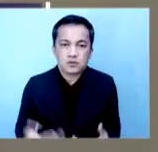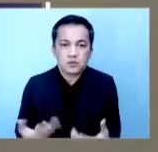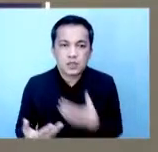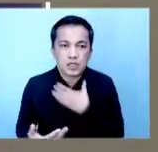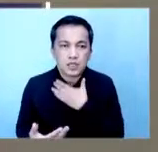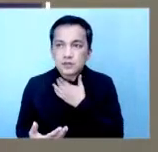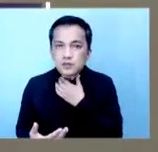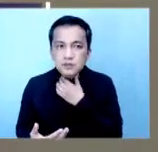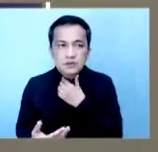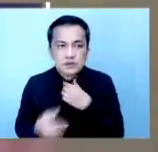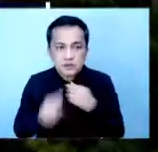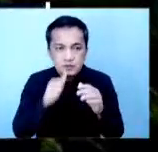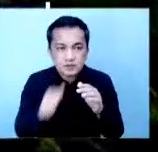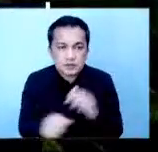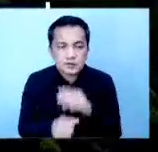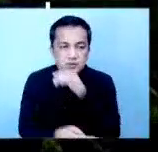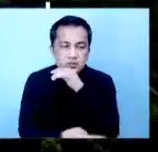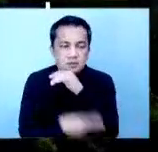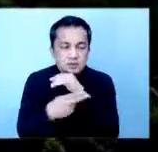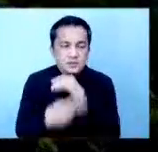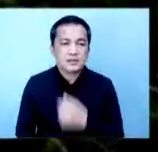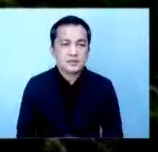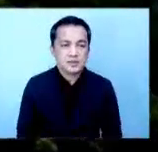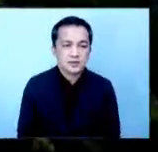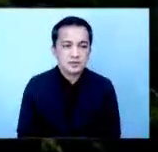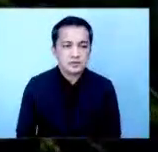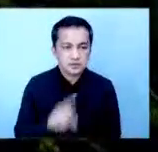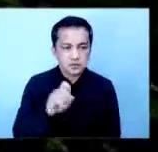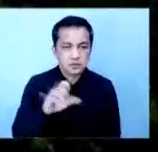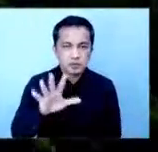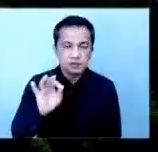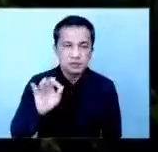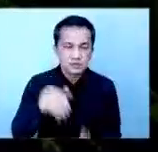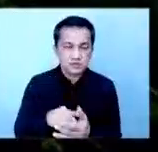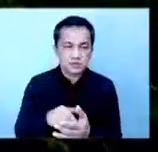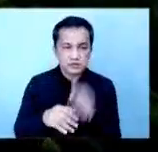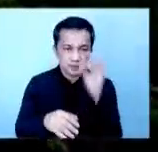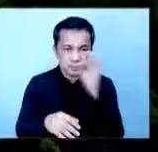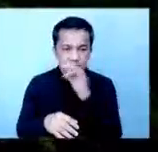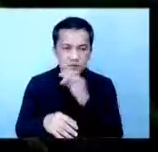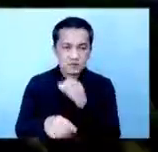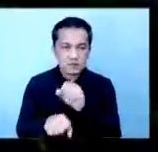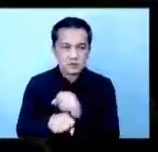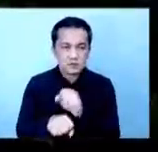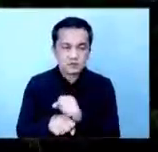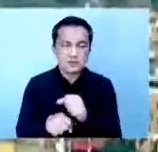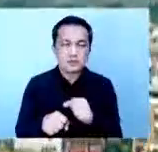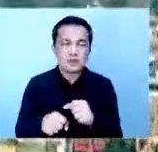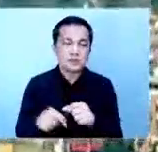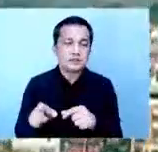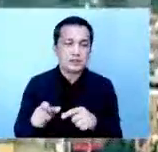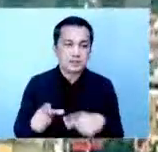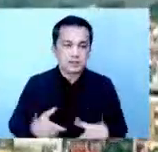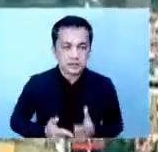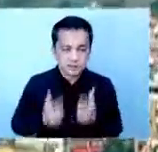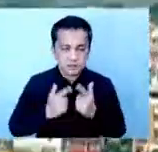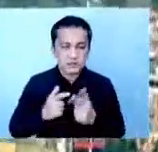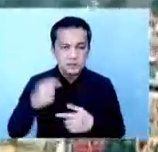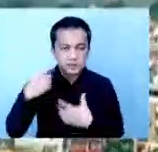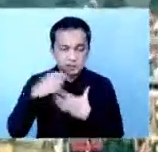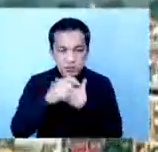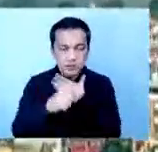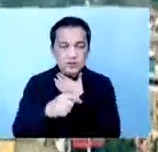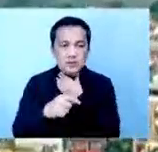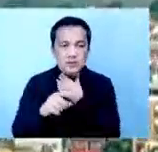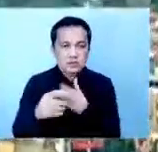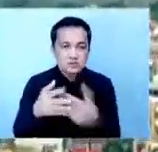mapapagtaguan dito sa may hotel namin. Mahigit 159,000 na Pilipino ang naninirahan ngayon sa Taiwan. Sa kabila ng malakas na